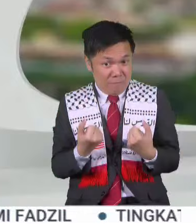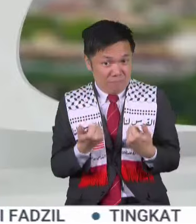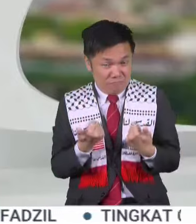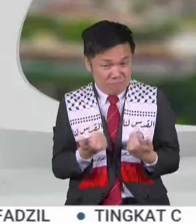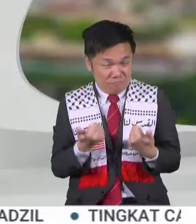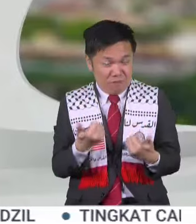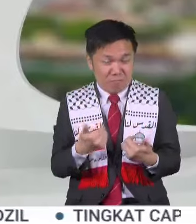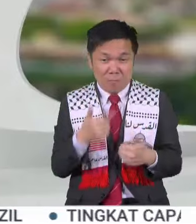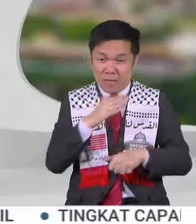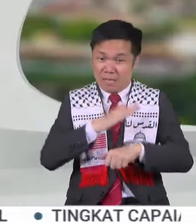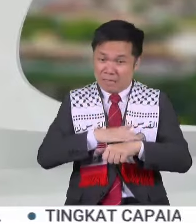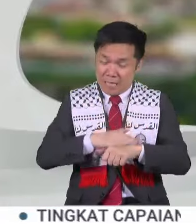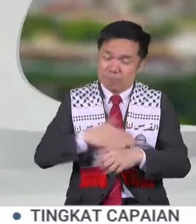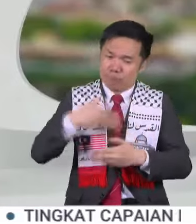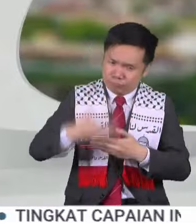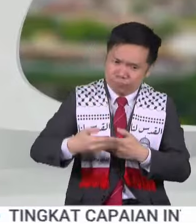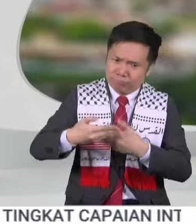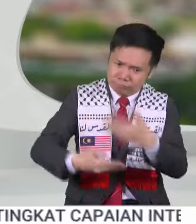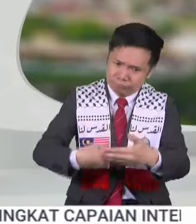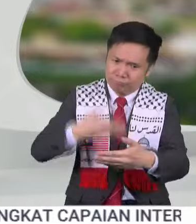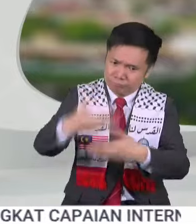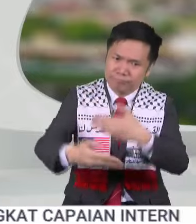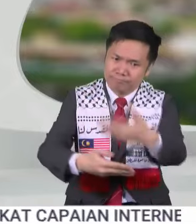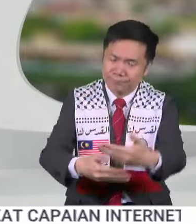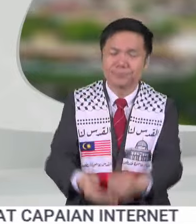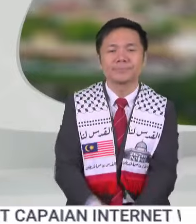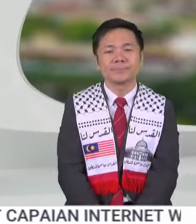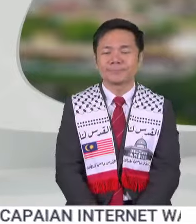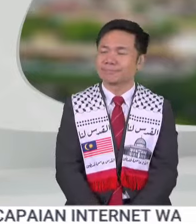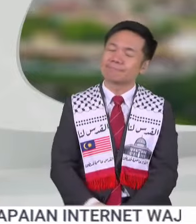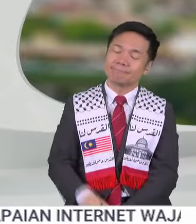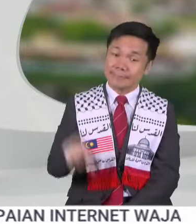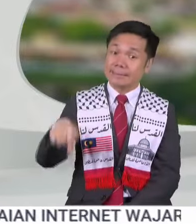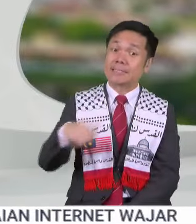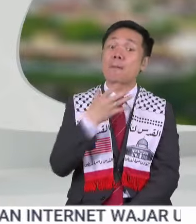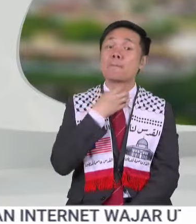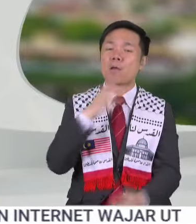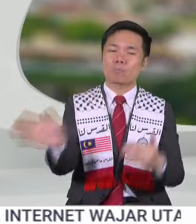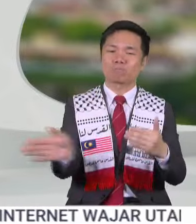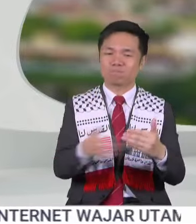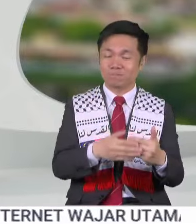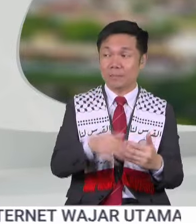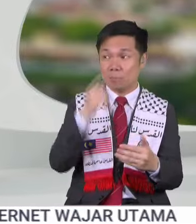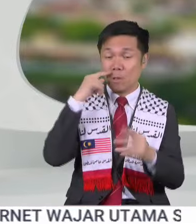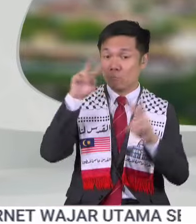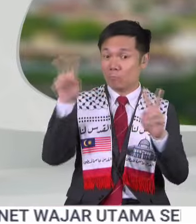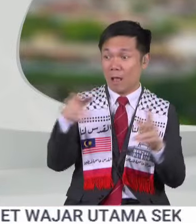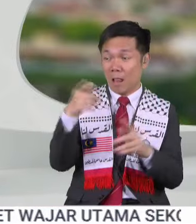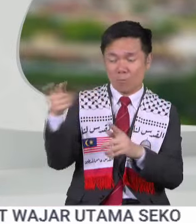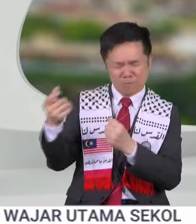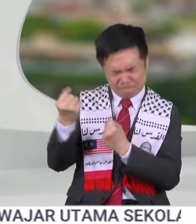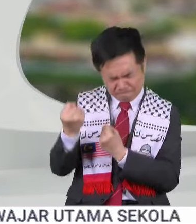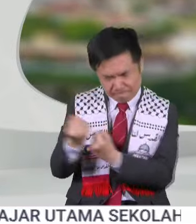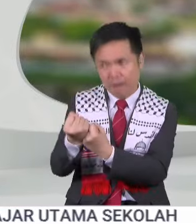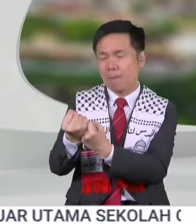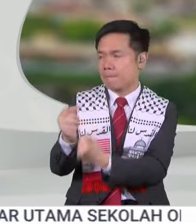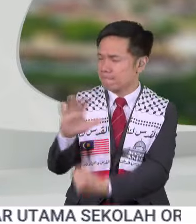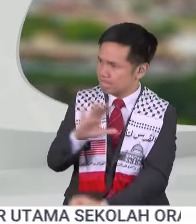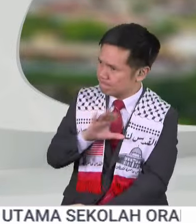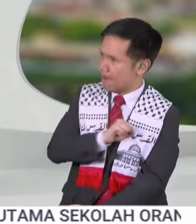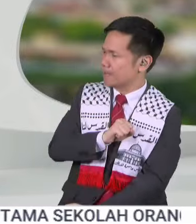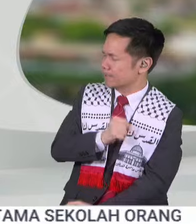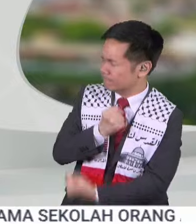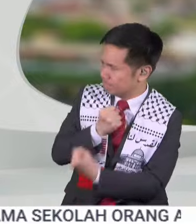berkala sekian sumbangan berita dari perak dari sungai ke Segara Palestin pasti Merdeka kembali ke